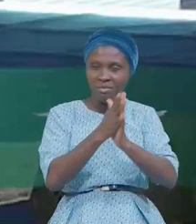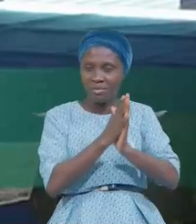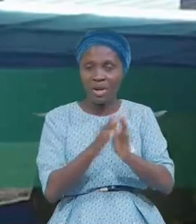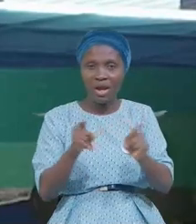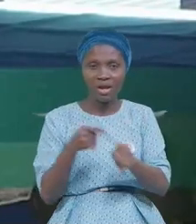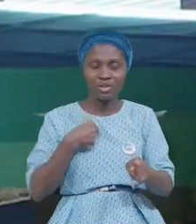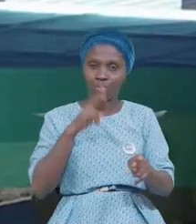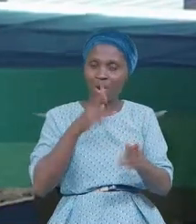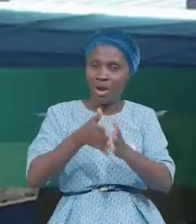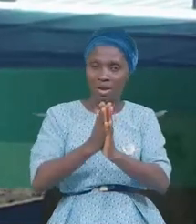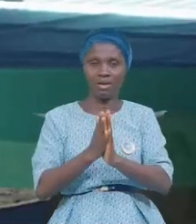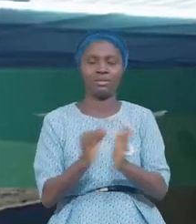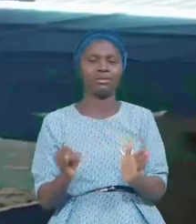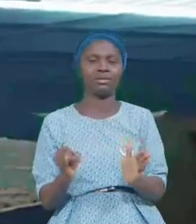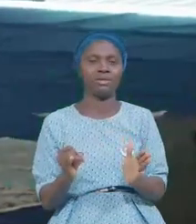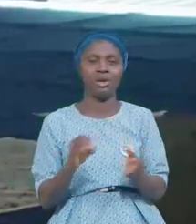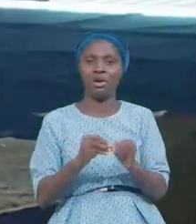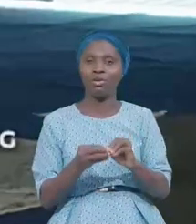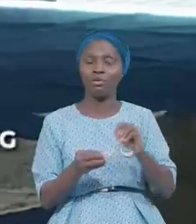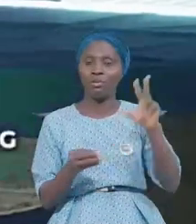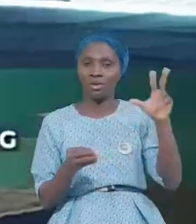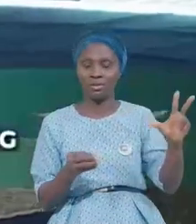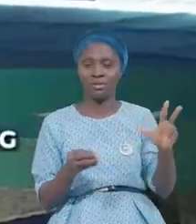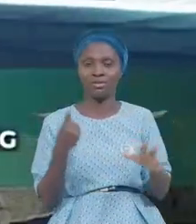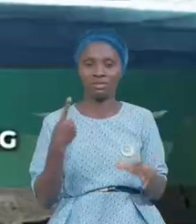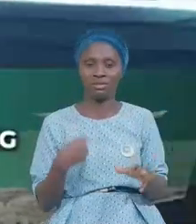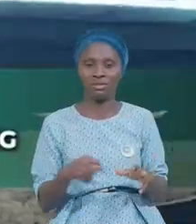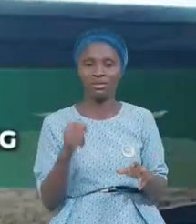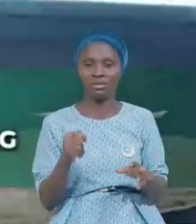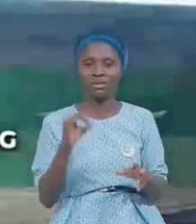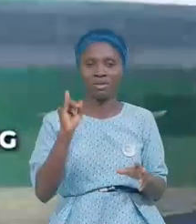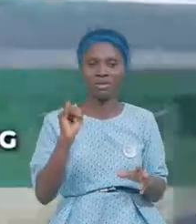élément, la persévérance impérative.